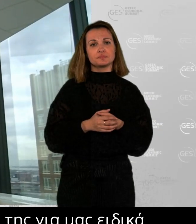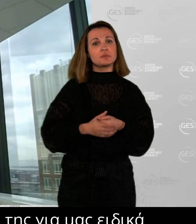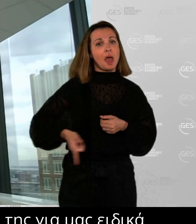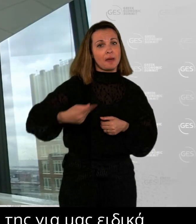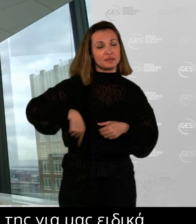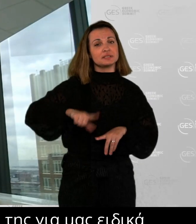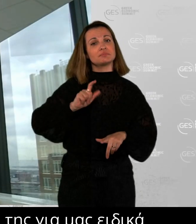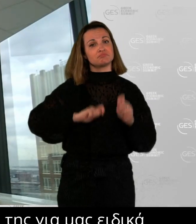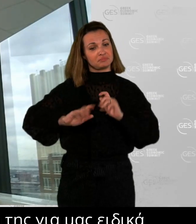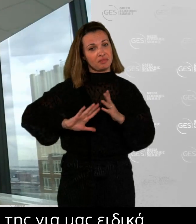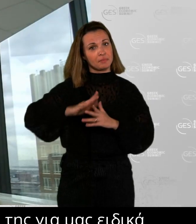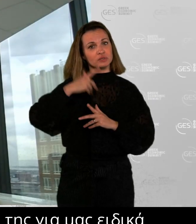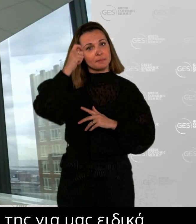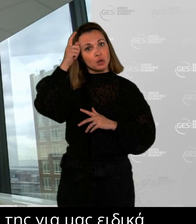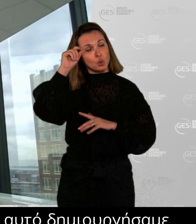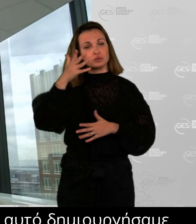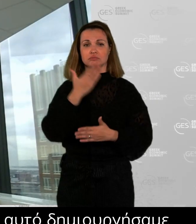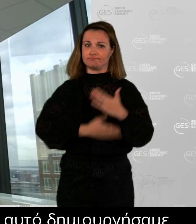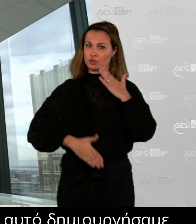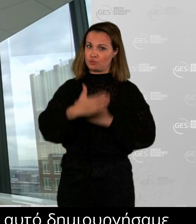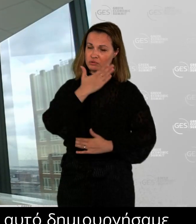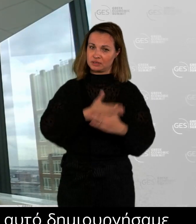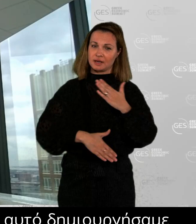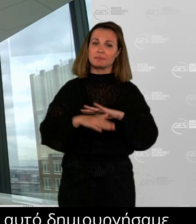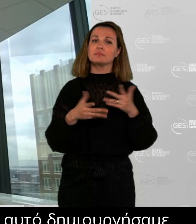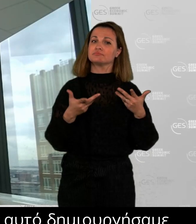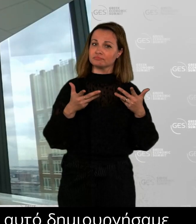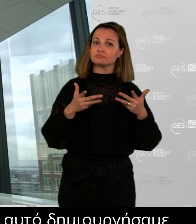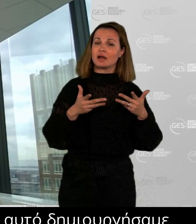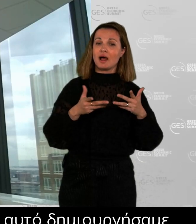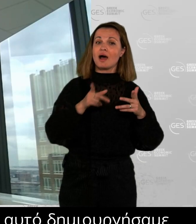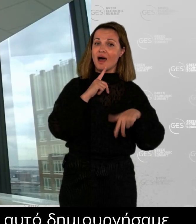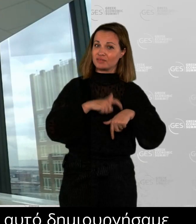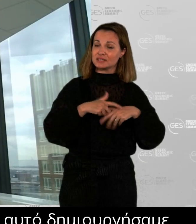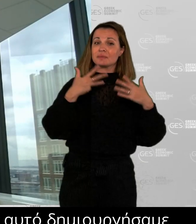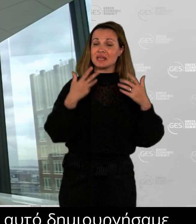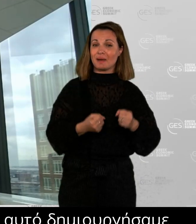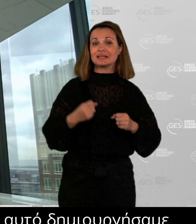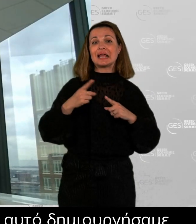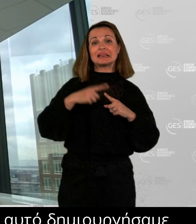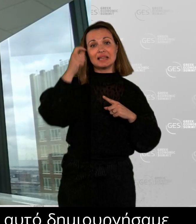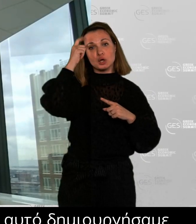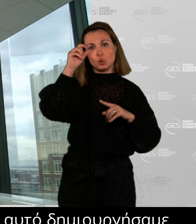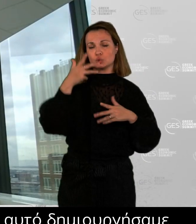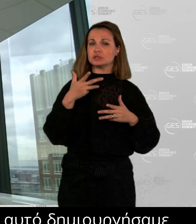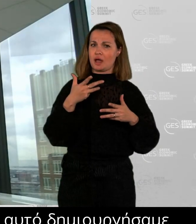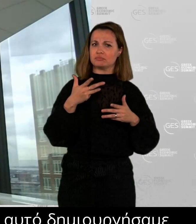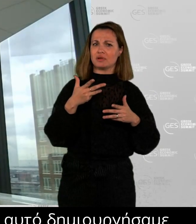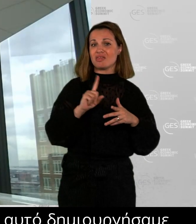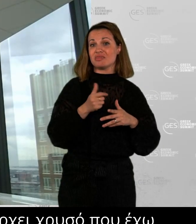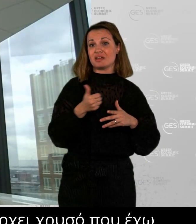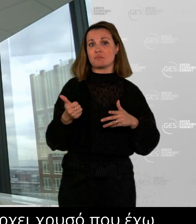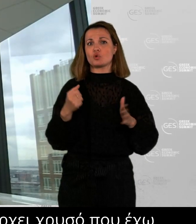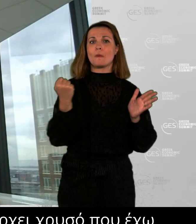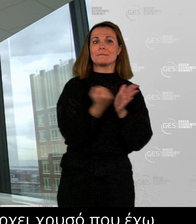γνώση, κουραστήκαμε να το φτιάξουμε. Δηλαδή, υπάρχει μια τεχνογνωσία πίσω από φτιάξει μια πατέντα που μας υπερασπίσε. Πρέπει να πληρώσει